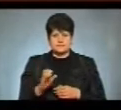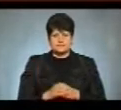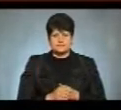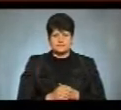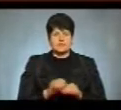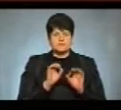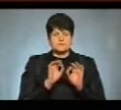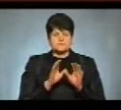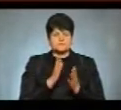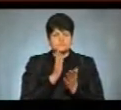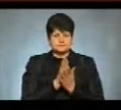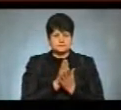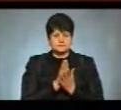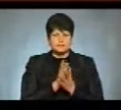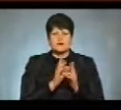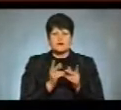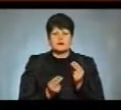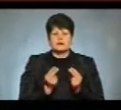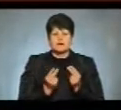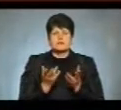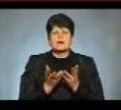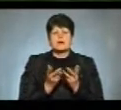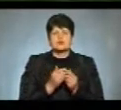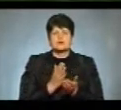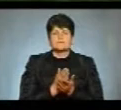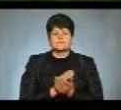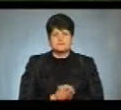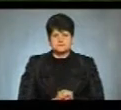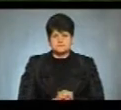Тарасе, розкажи, як відбувається гра і який рахунок?